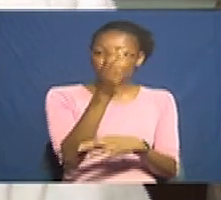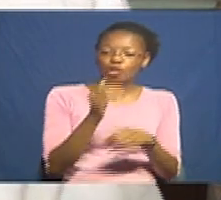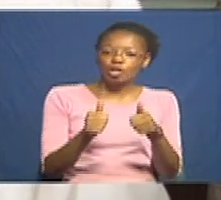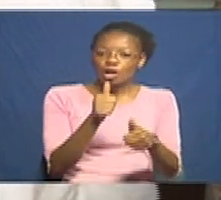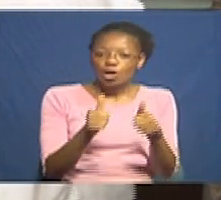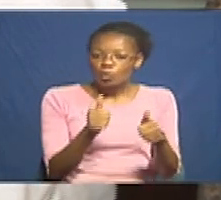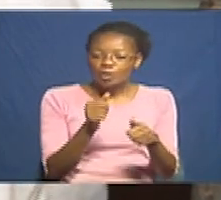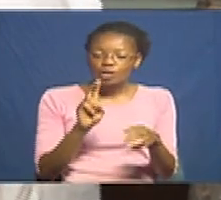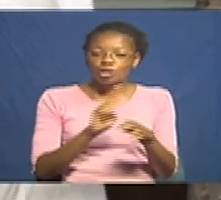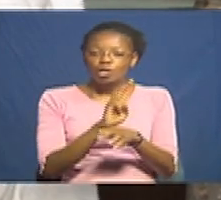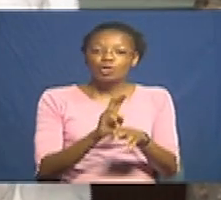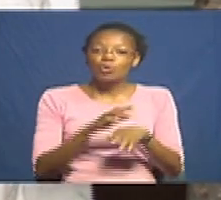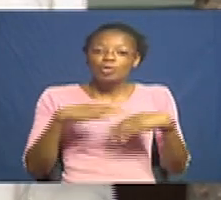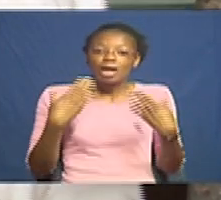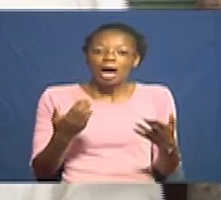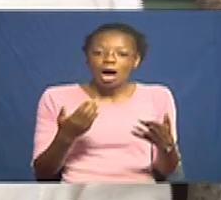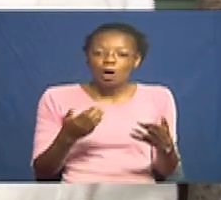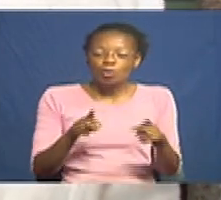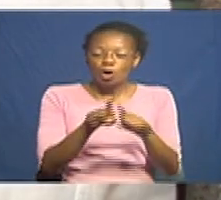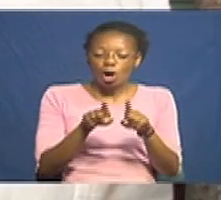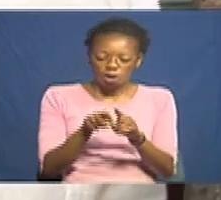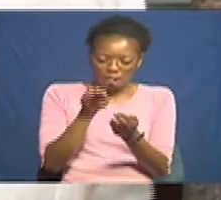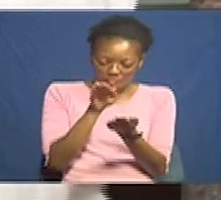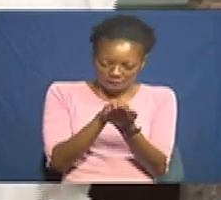ya kwamba miti inatoshea